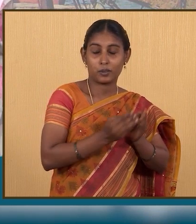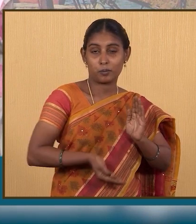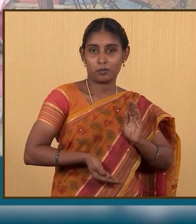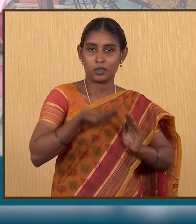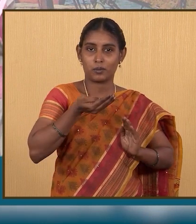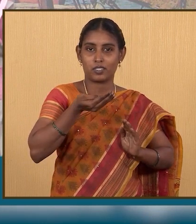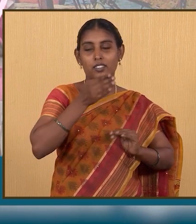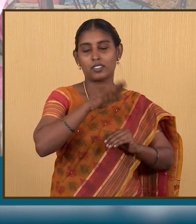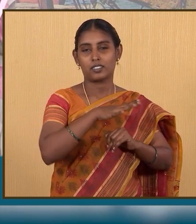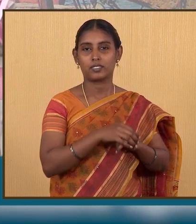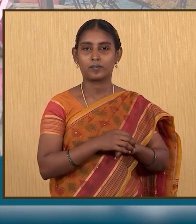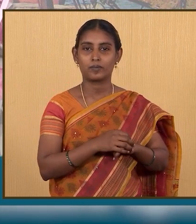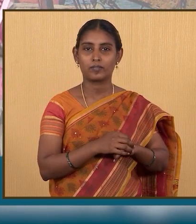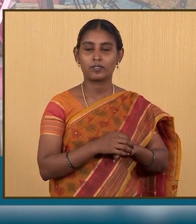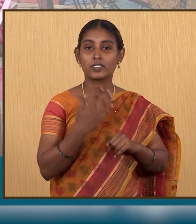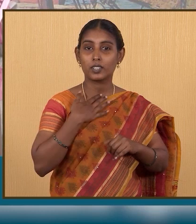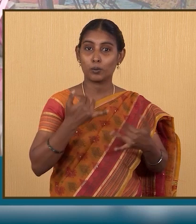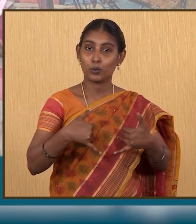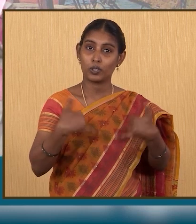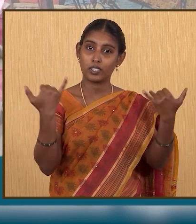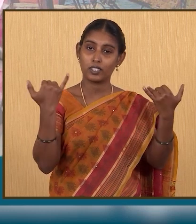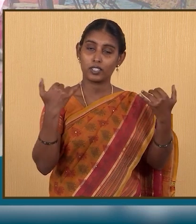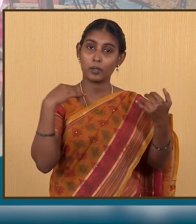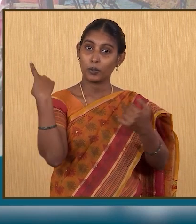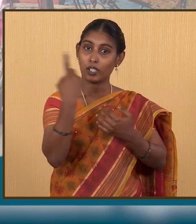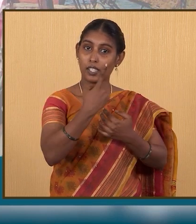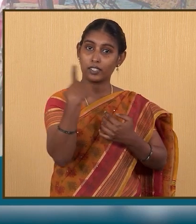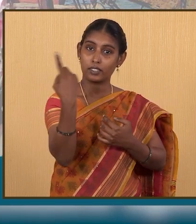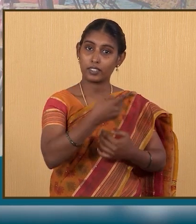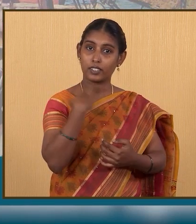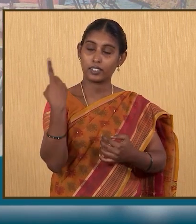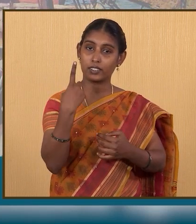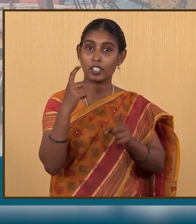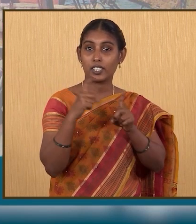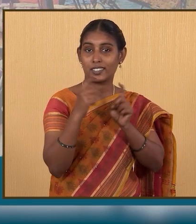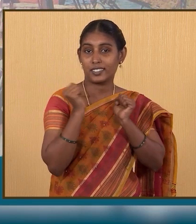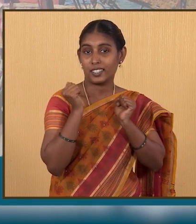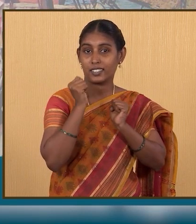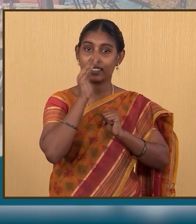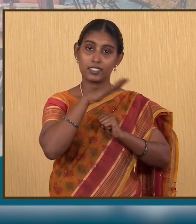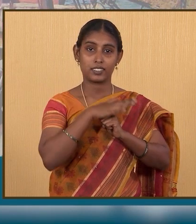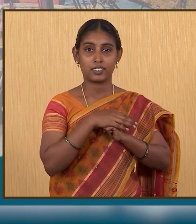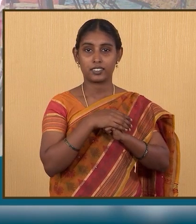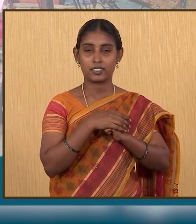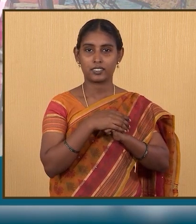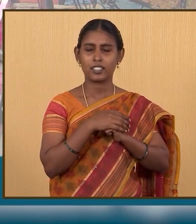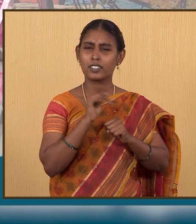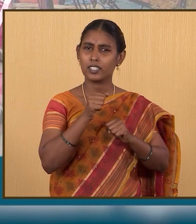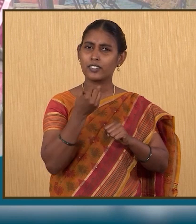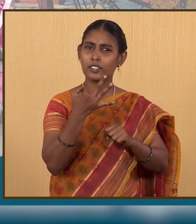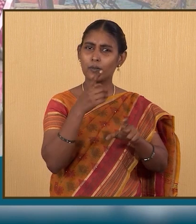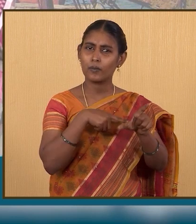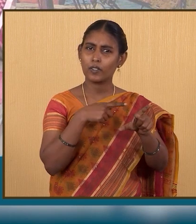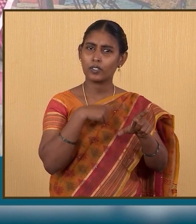இடங்களாக இருக்குது. நம்முடைய தேசிய அருங்காட்சியகம் புதுடெல்லியில் இருக்குது. அது எந்த வருஷம்